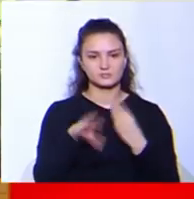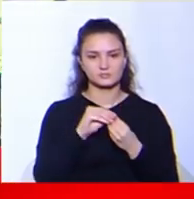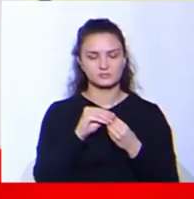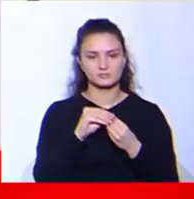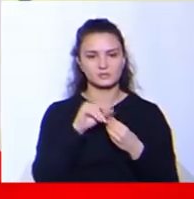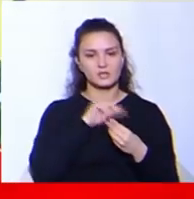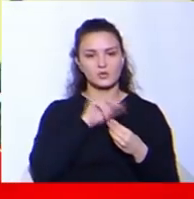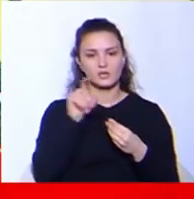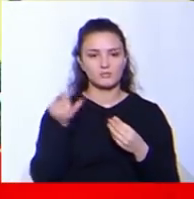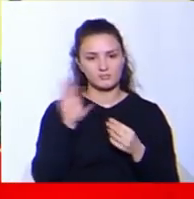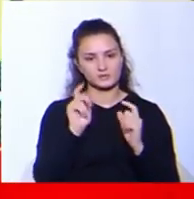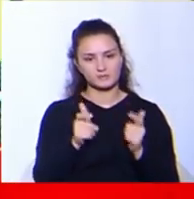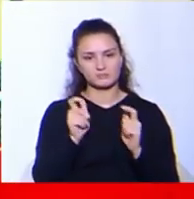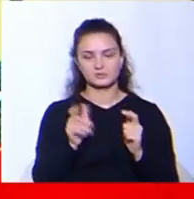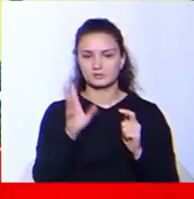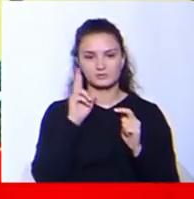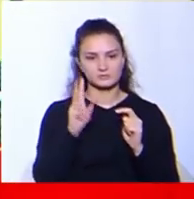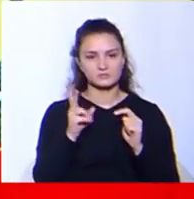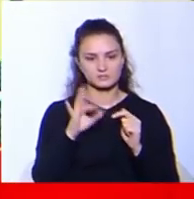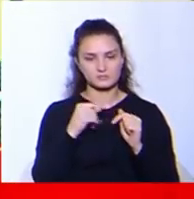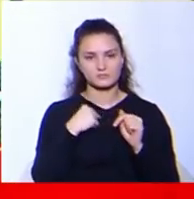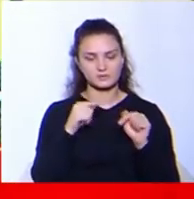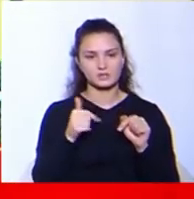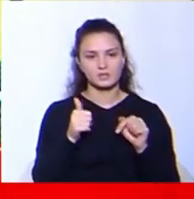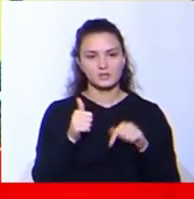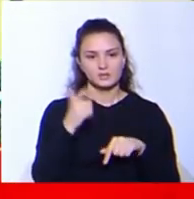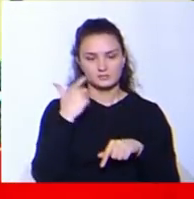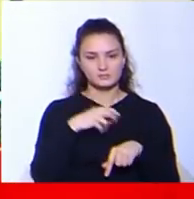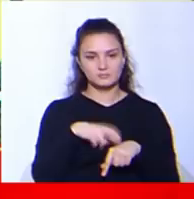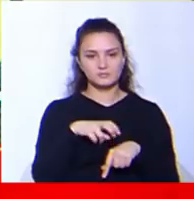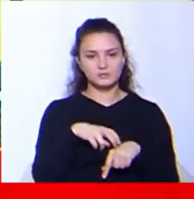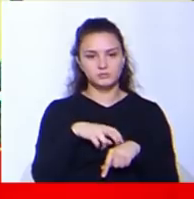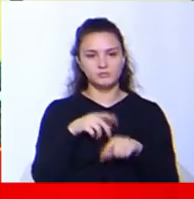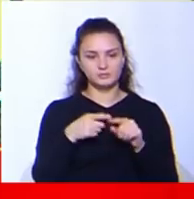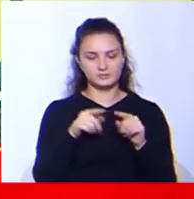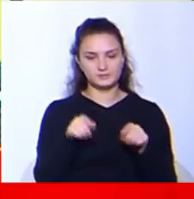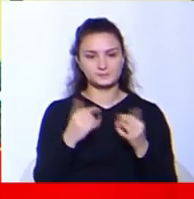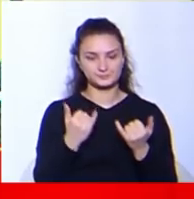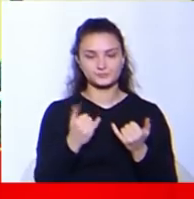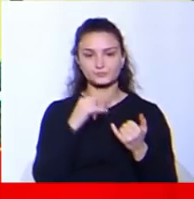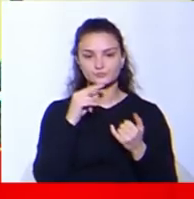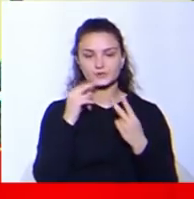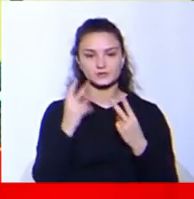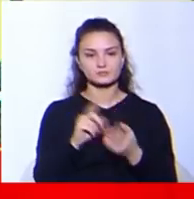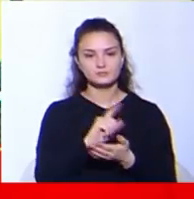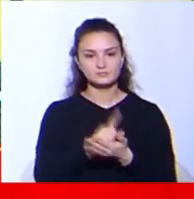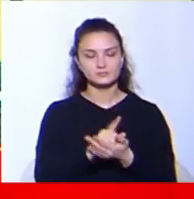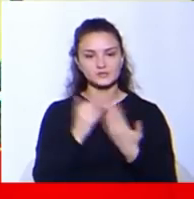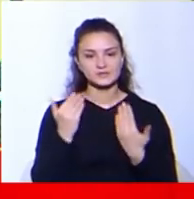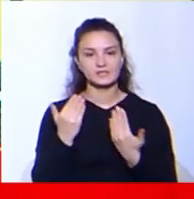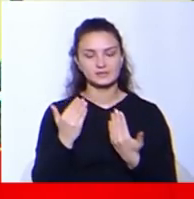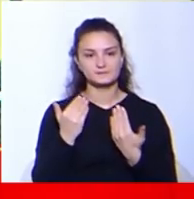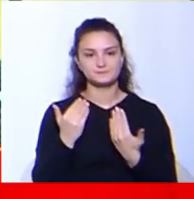რამდენად მეთანხმებით, მაგრამ ჩვენ ამ შემთხვევაში როგორც ნუტრიციოლოგები ვამახვილებთ ამ მომენტებზე ყურადღებას, იმიტომ რომ